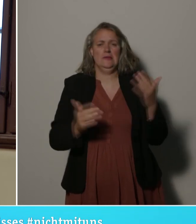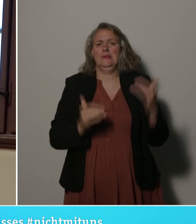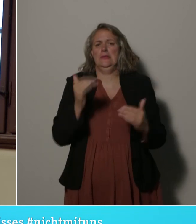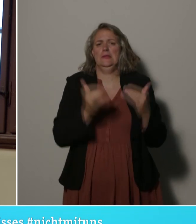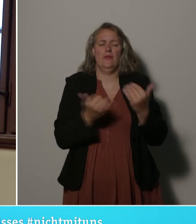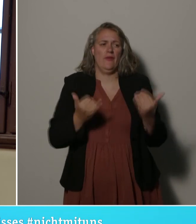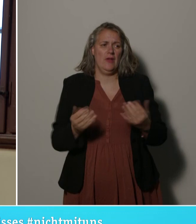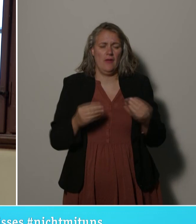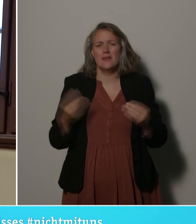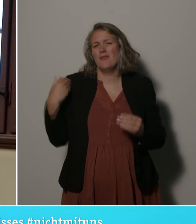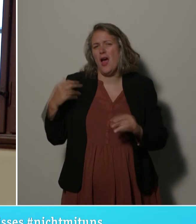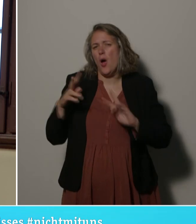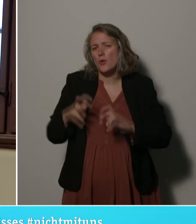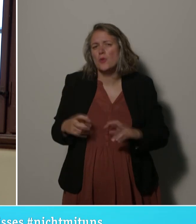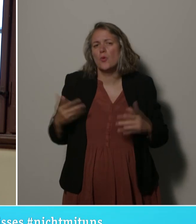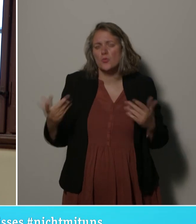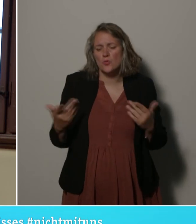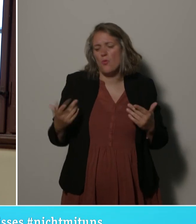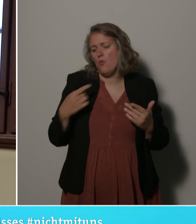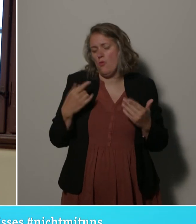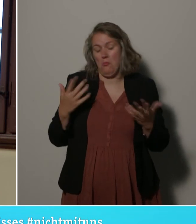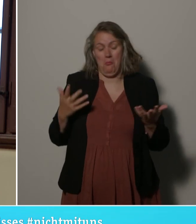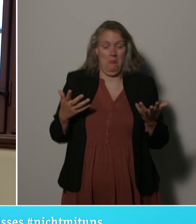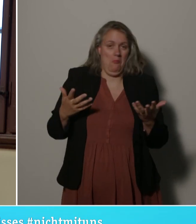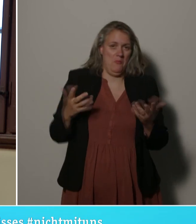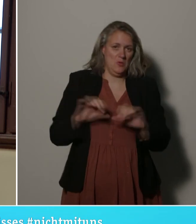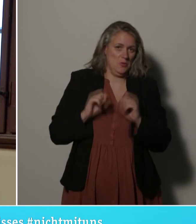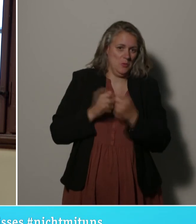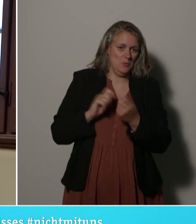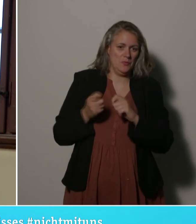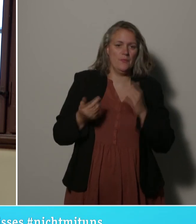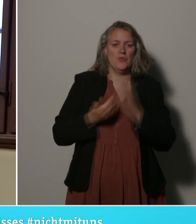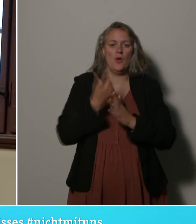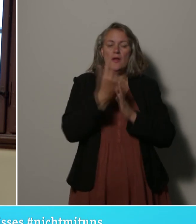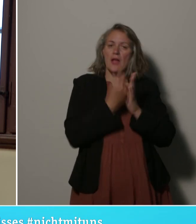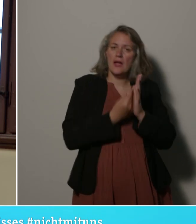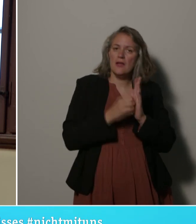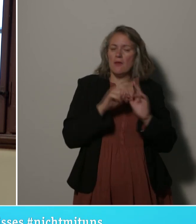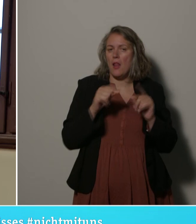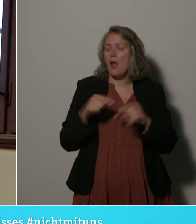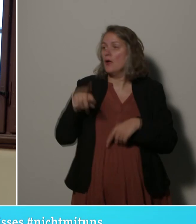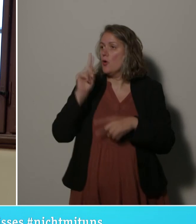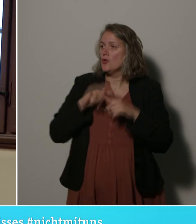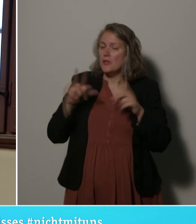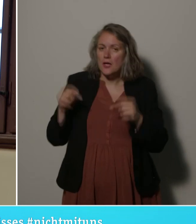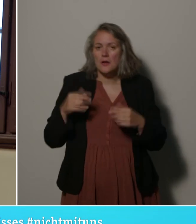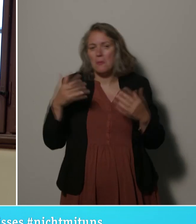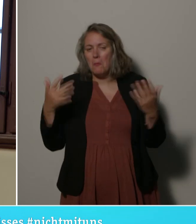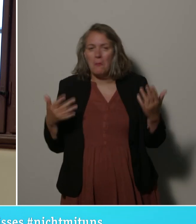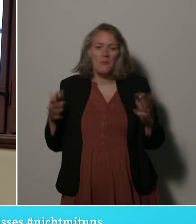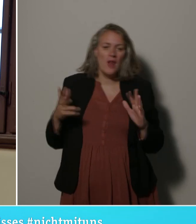der letzten Untersuchung dazu. Vielleicht ist es ja heute so, dass es, wir haben heute neue Tarifwelten, es gibt ein Deutschlandticket, vielleicht ist es so, dass man dazu